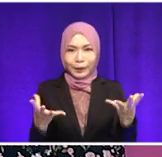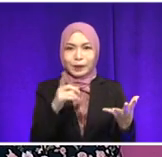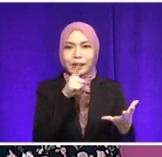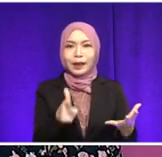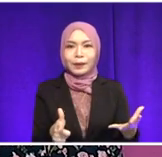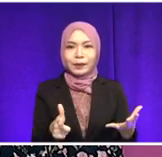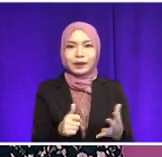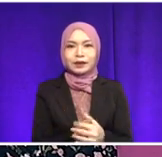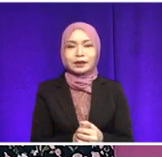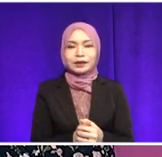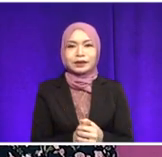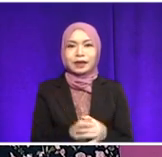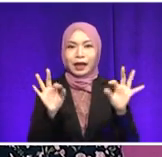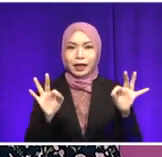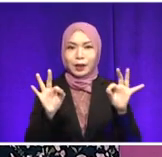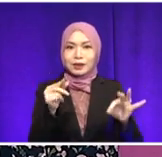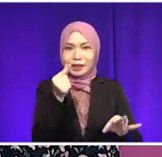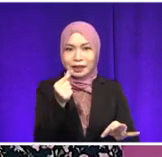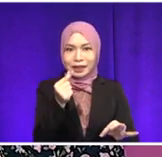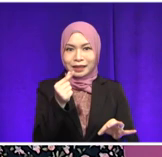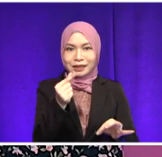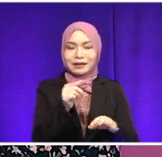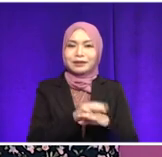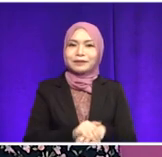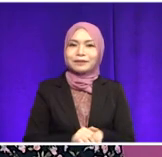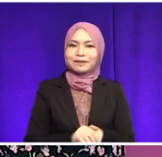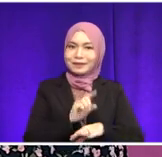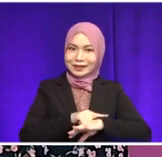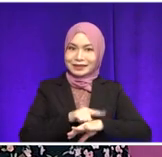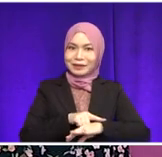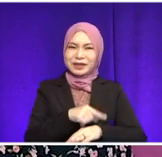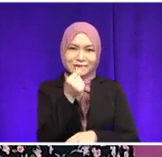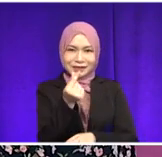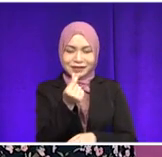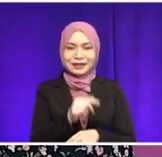sikit sekejaplah kalau panjang tempo yang diperlukan lebih panjang